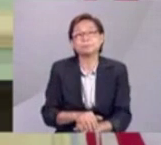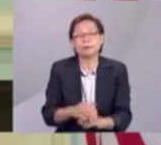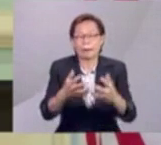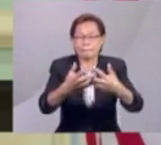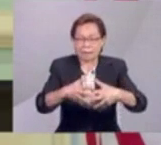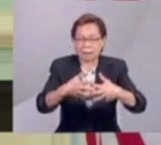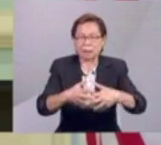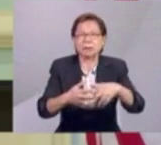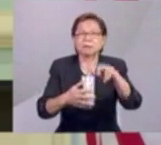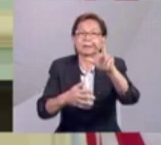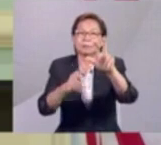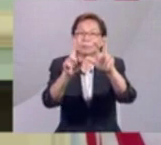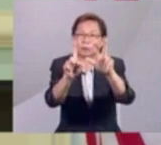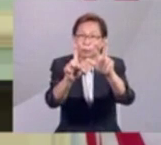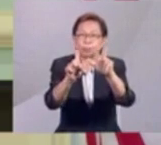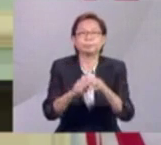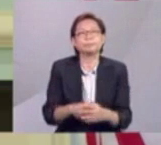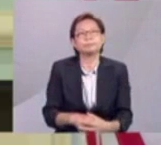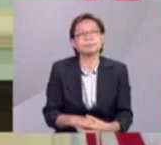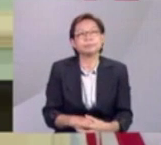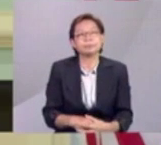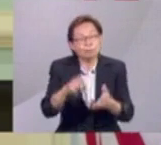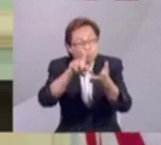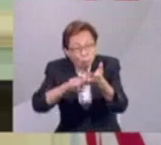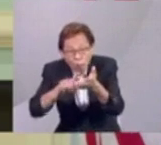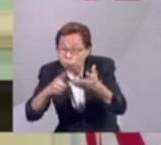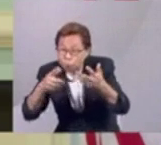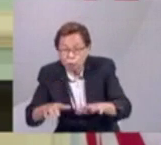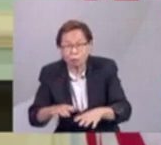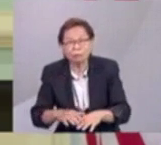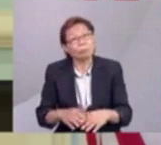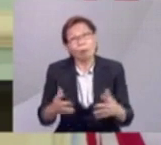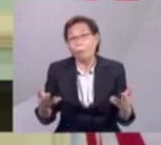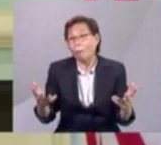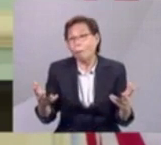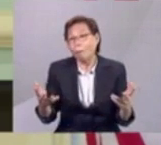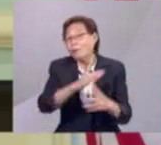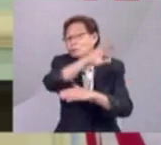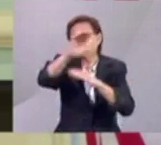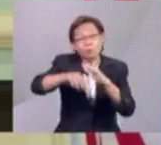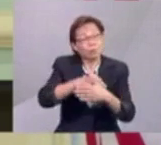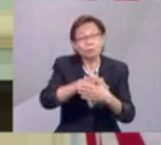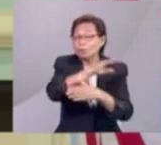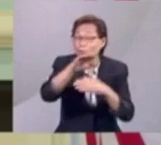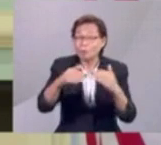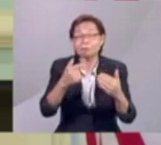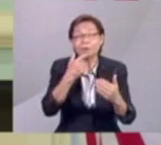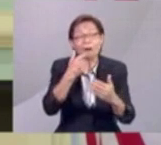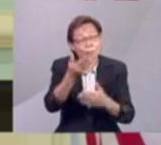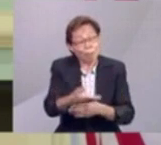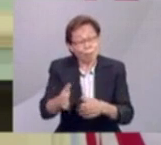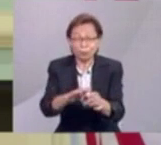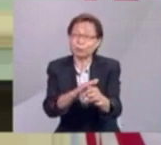penghilang 31 secara keseluruhannya bekalan barang keperluan mencukupi dan